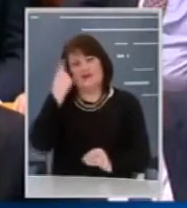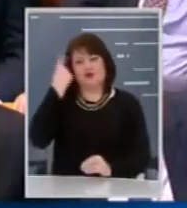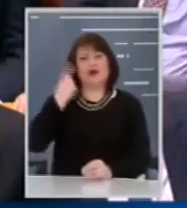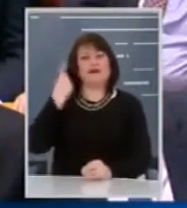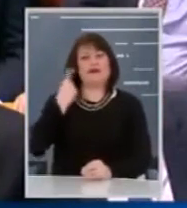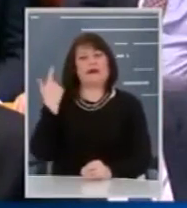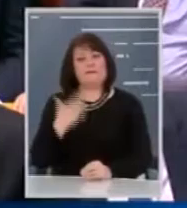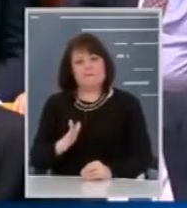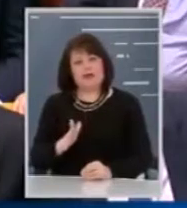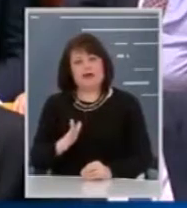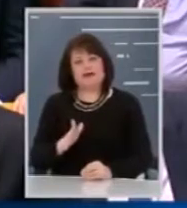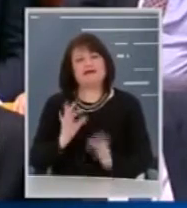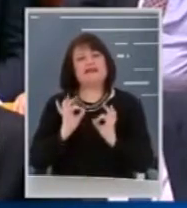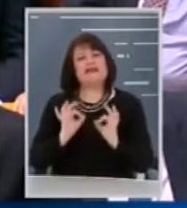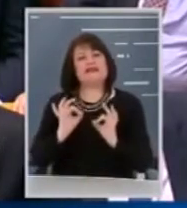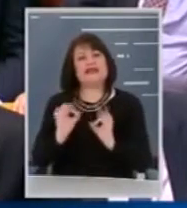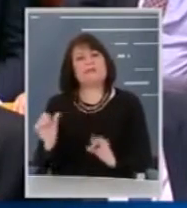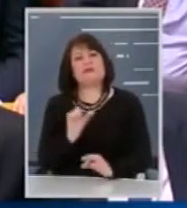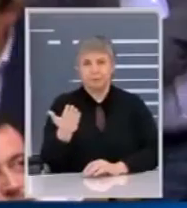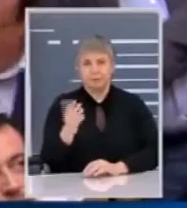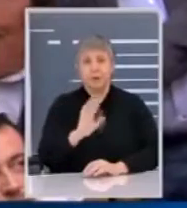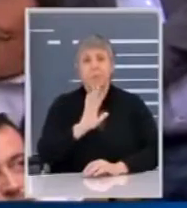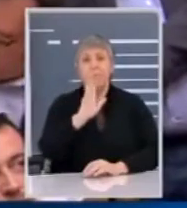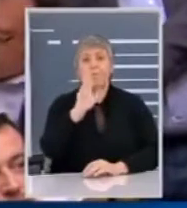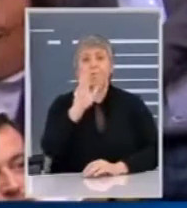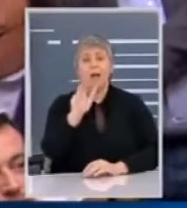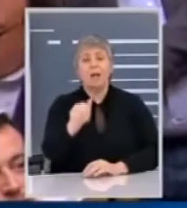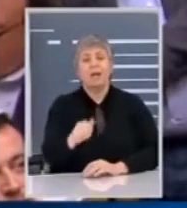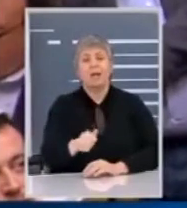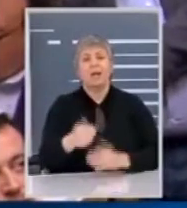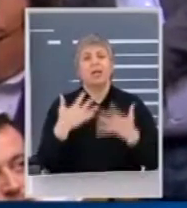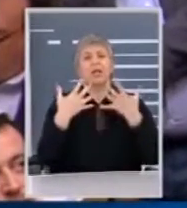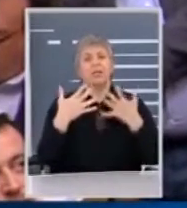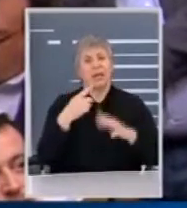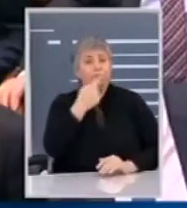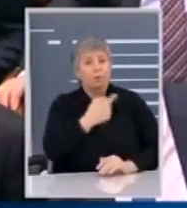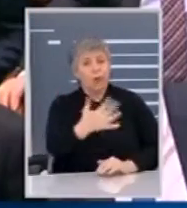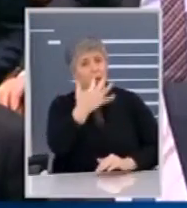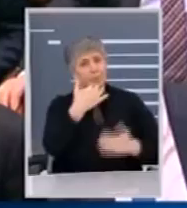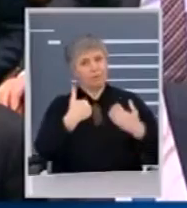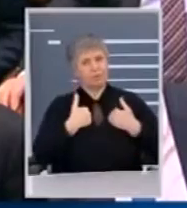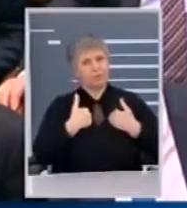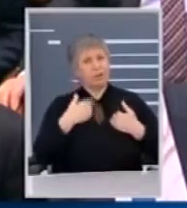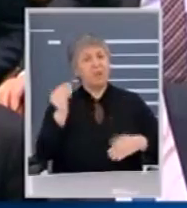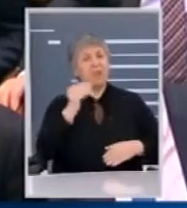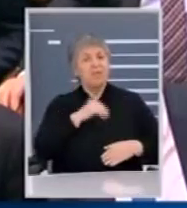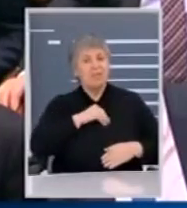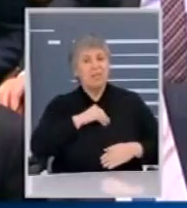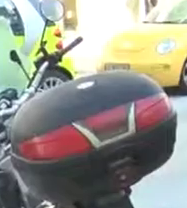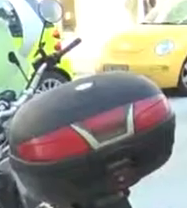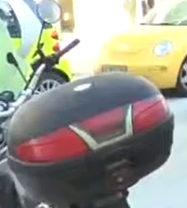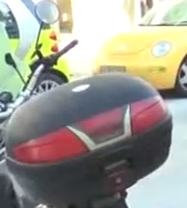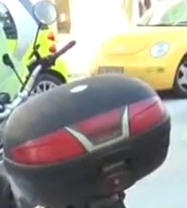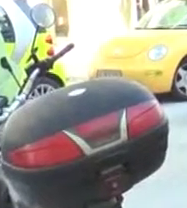μας και ξεπληρώνουμε σιγά σιγά τα δάνειά μας. Λίγες ώρες μετά και τη σύγκρουση των πολιτικών αρχηγών στη Βουλή, οι